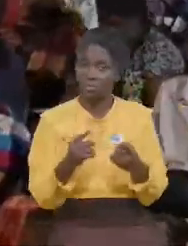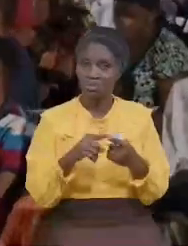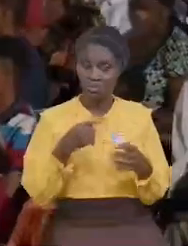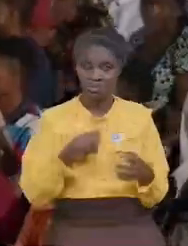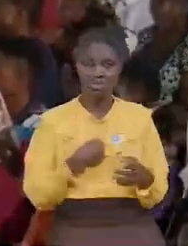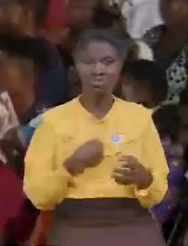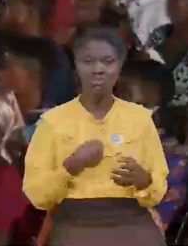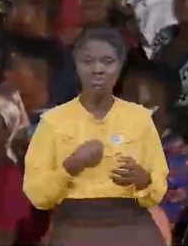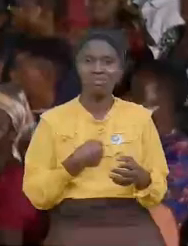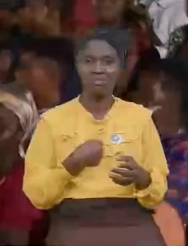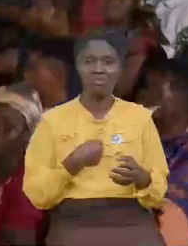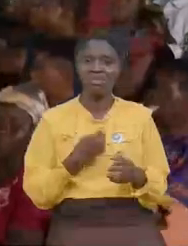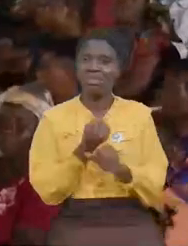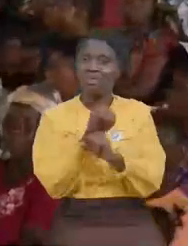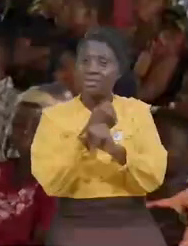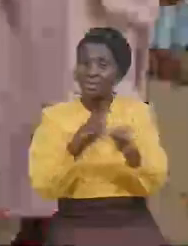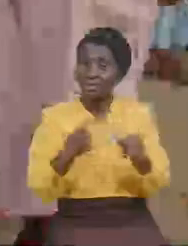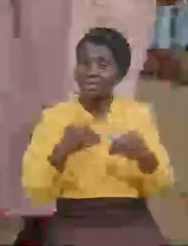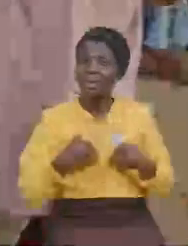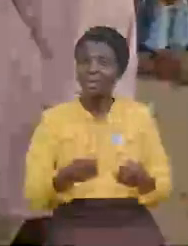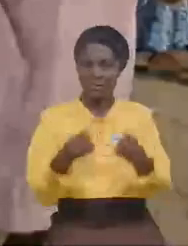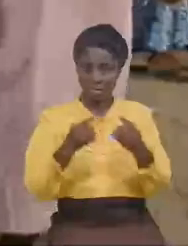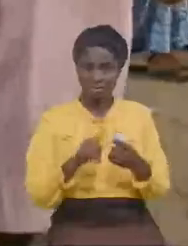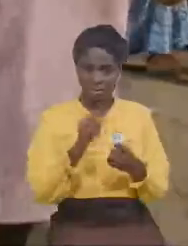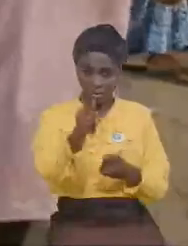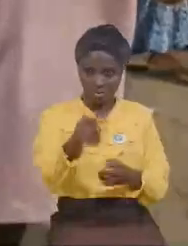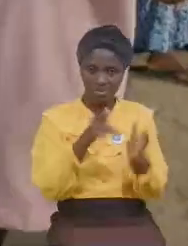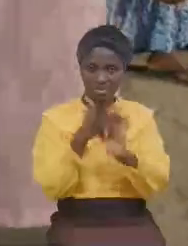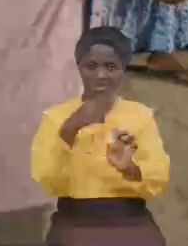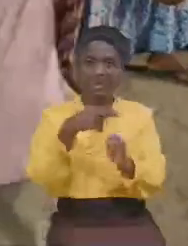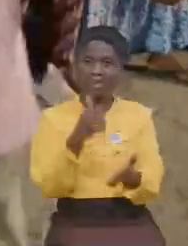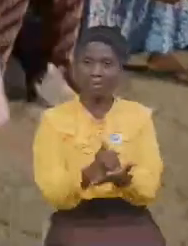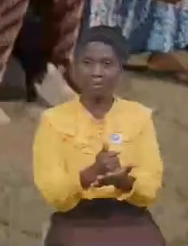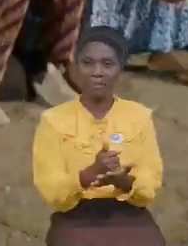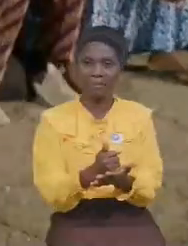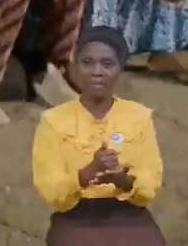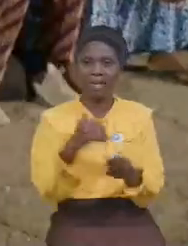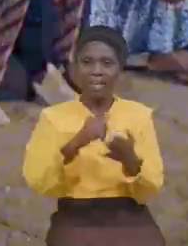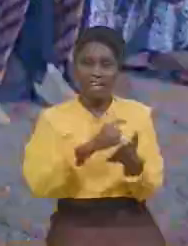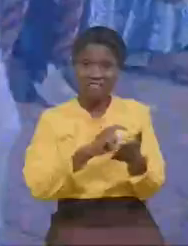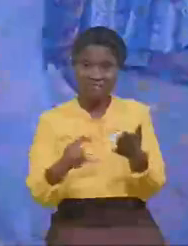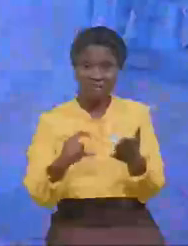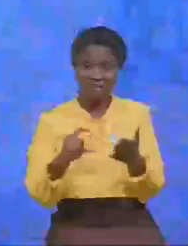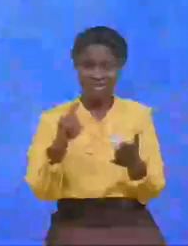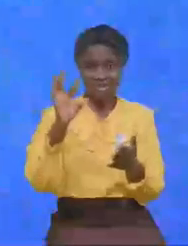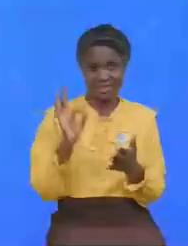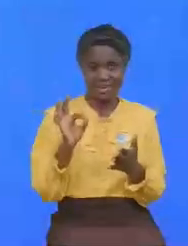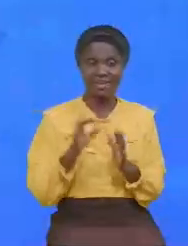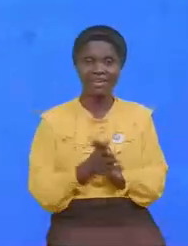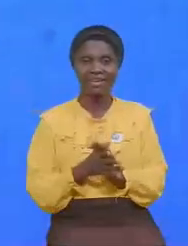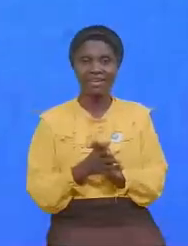donné. Le salut est venu à toi. Verset 9.